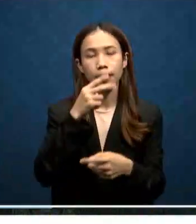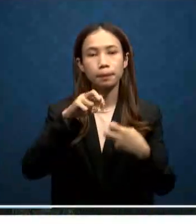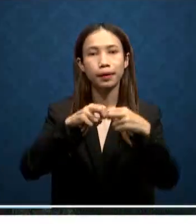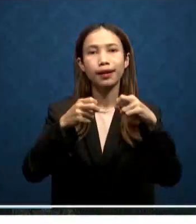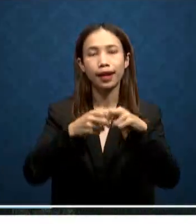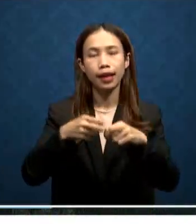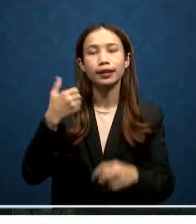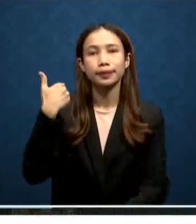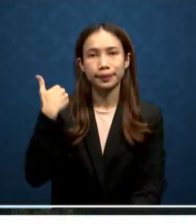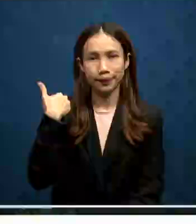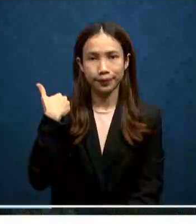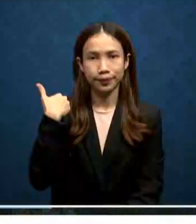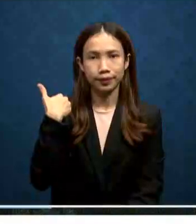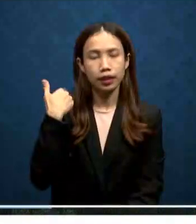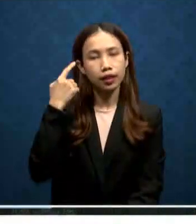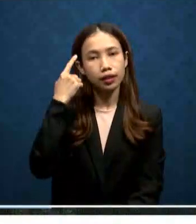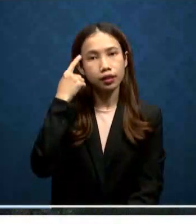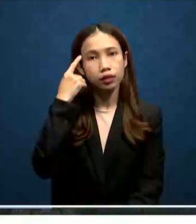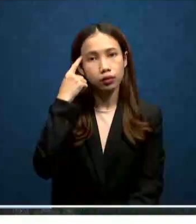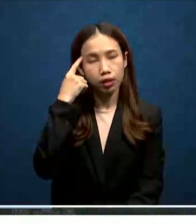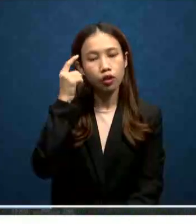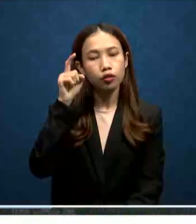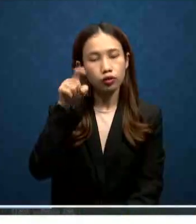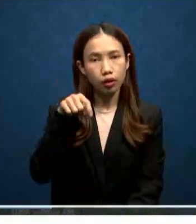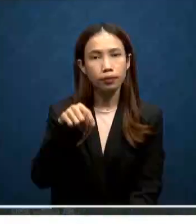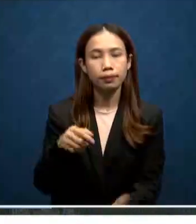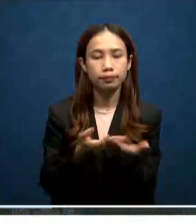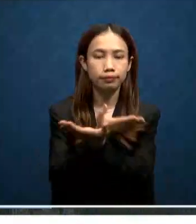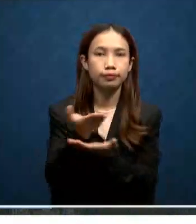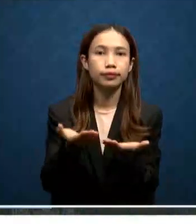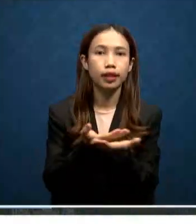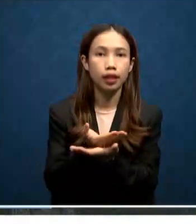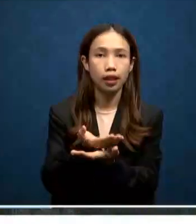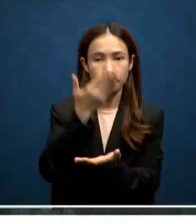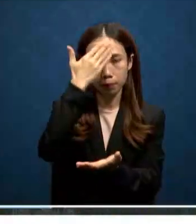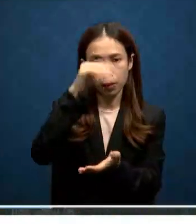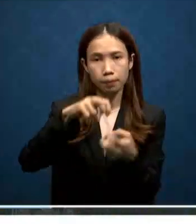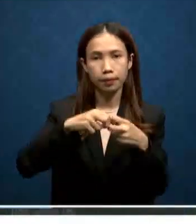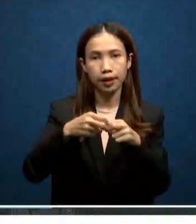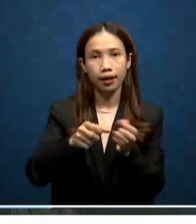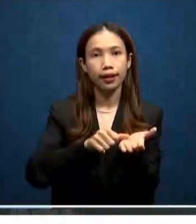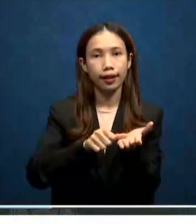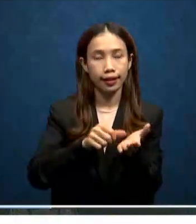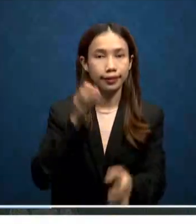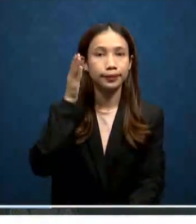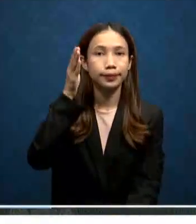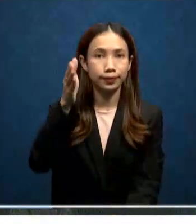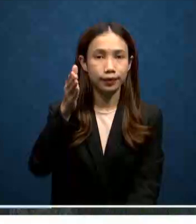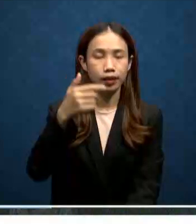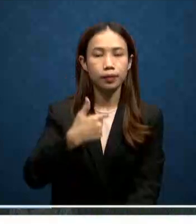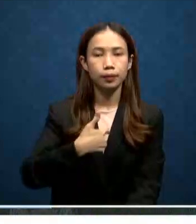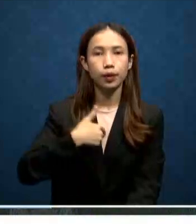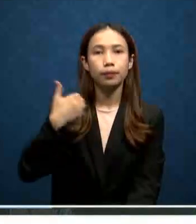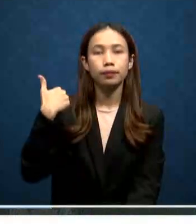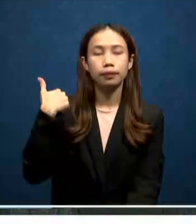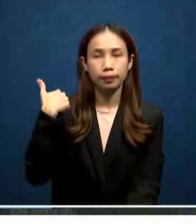ประการที่อาจจะต้องอ่านำไปพิจารณาเพื่อแก้ไขต่อไปนะครับผมมีข้อสังเกต